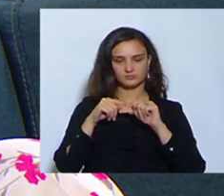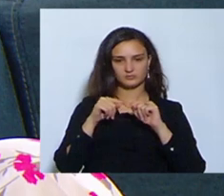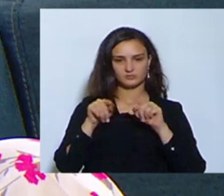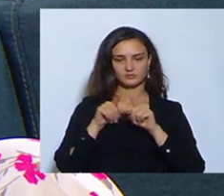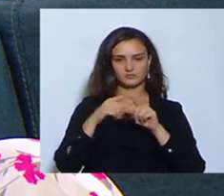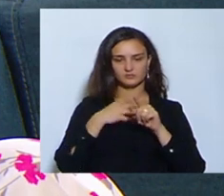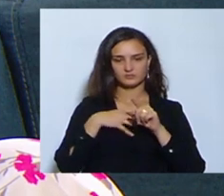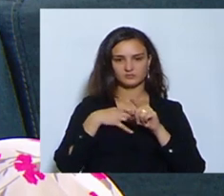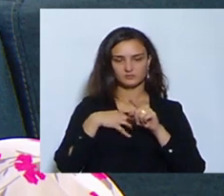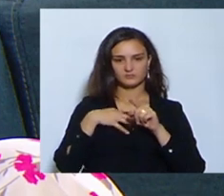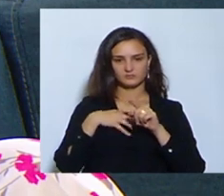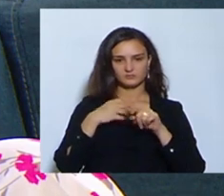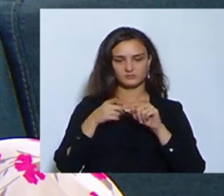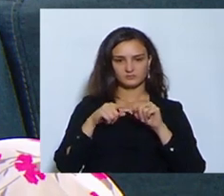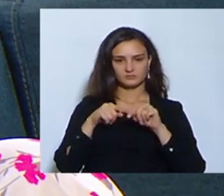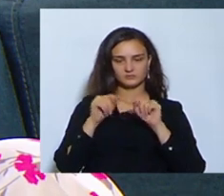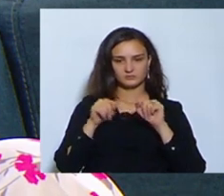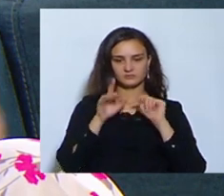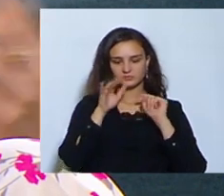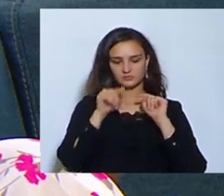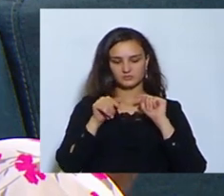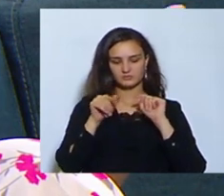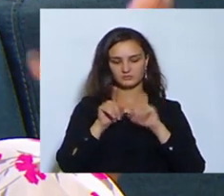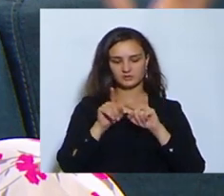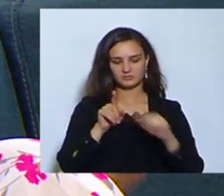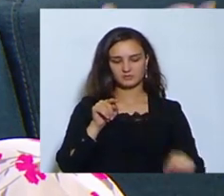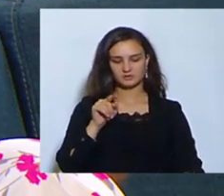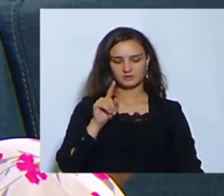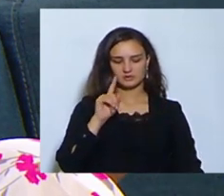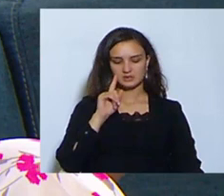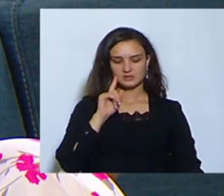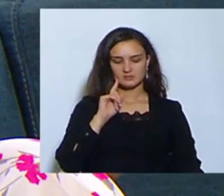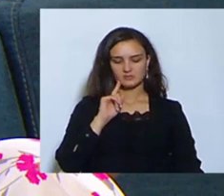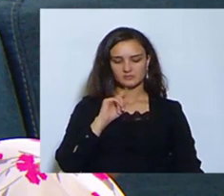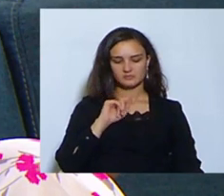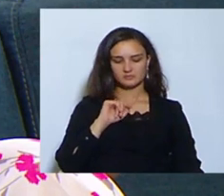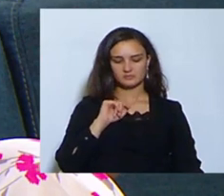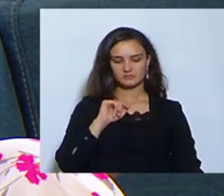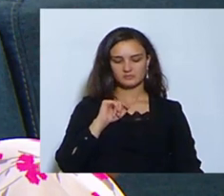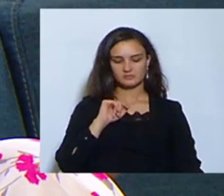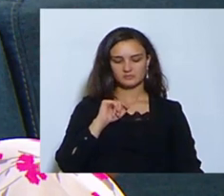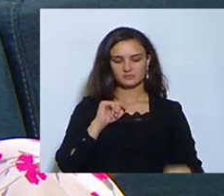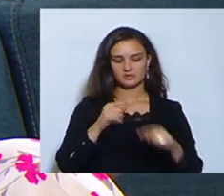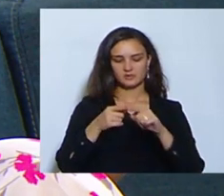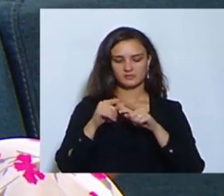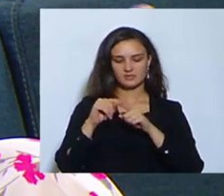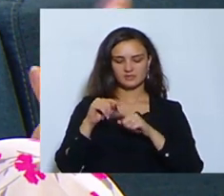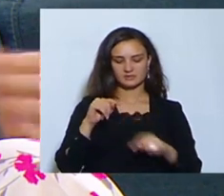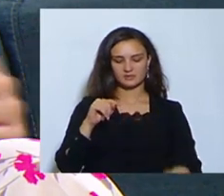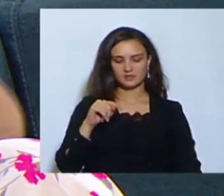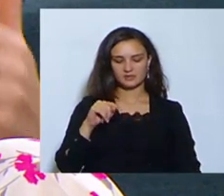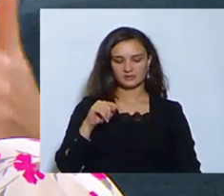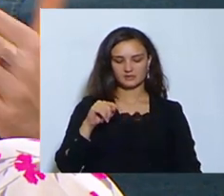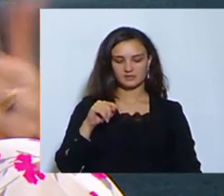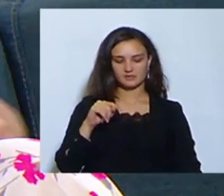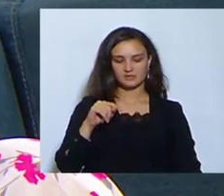ასევე მნიშვნელოვანი აღსანიშნავია, რომ ამ დროს მაინდამაინც სიამოვნების მიღება არ აქვს საფუძვლად საკვების ესე უკონტროლოდ მიღებას,